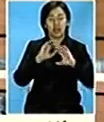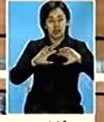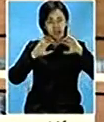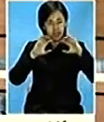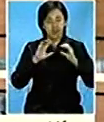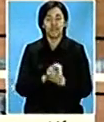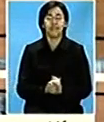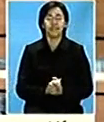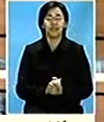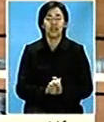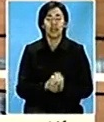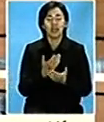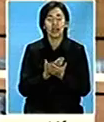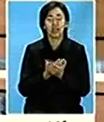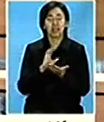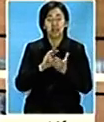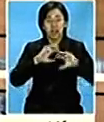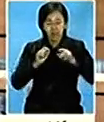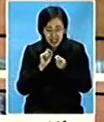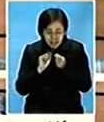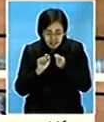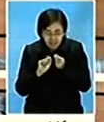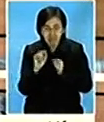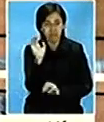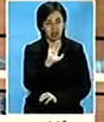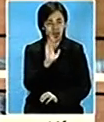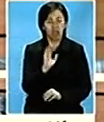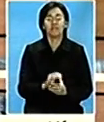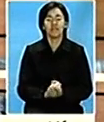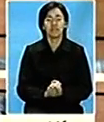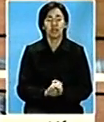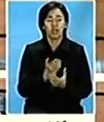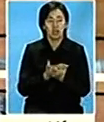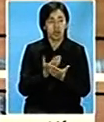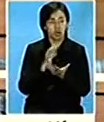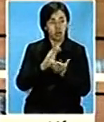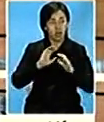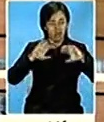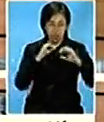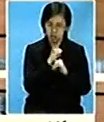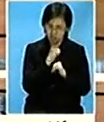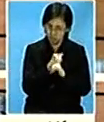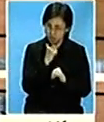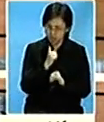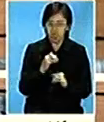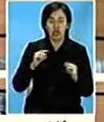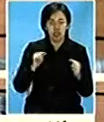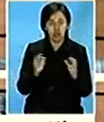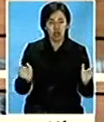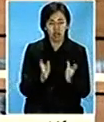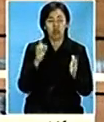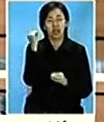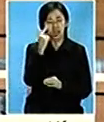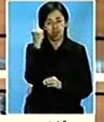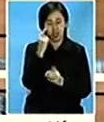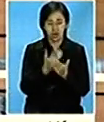อย่าเหนียมอย่าประหยัดลงให้เกิดให้ได้สำหรับการท่องเที่ยวเหล่านี้ซึ่งนำรายได้ม